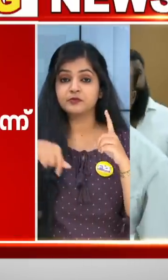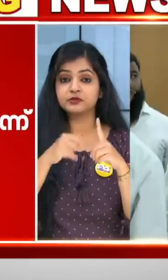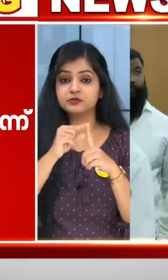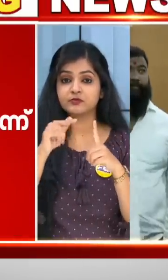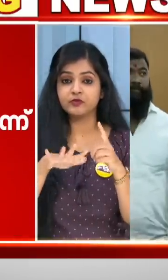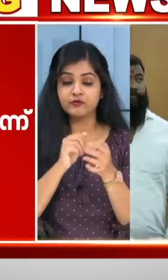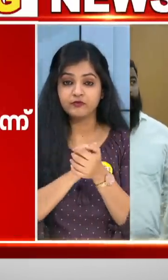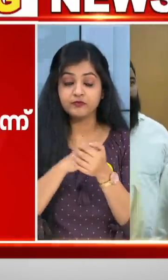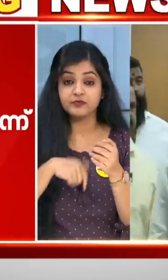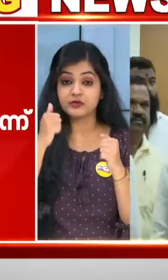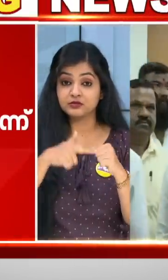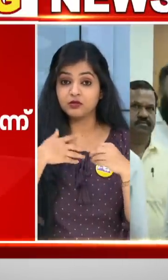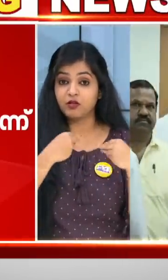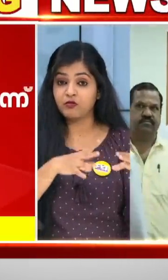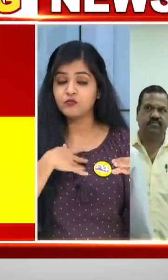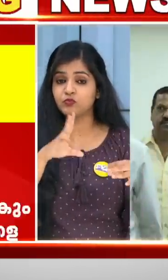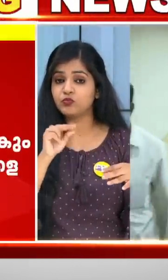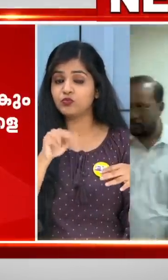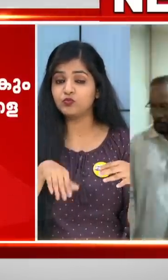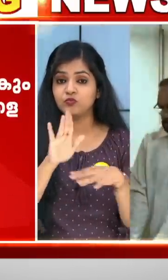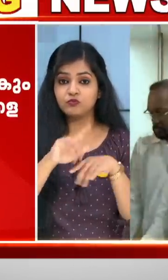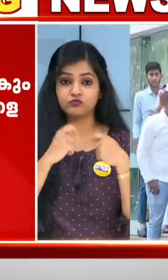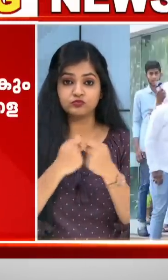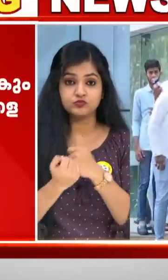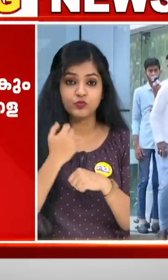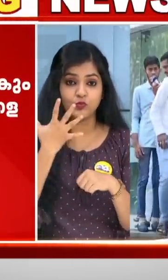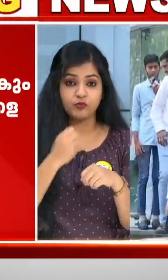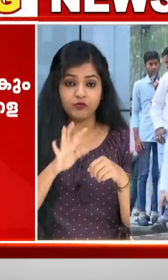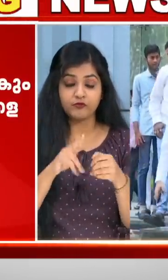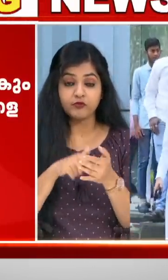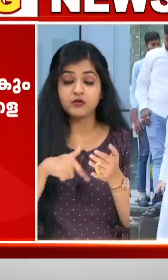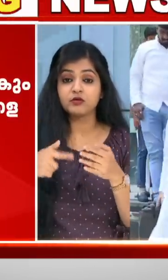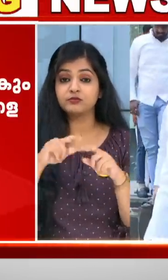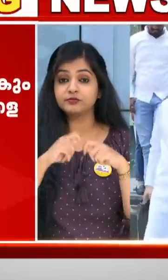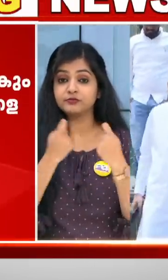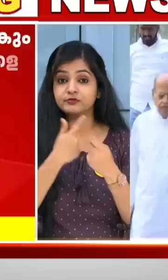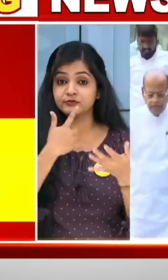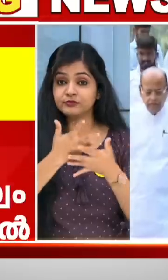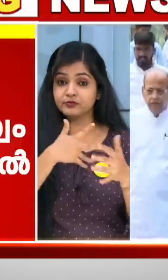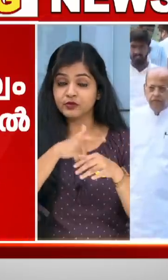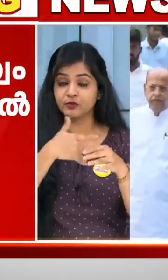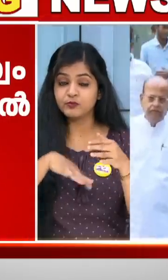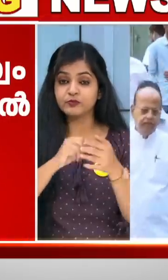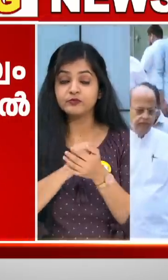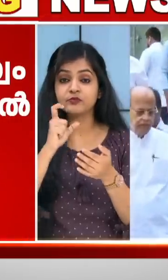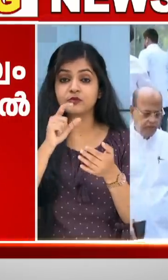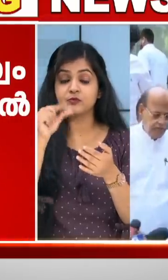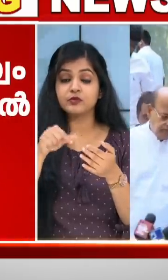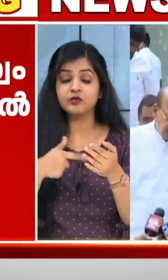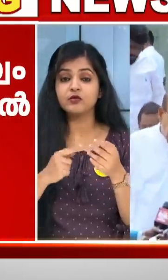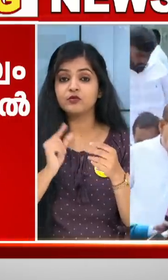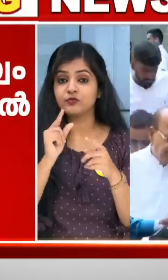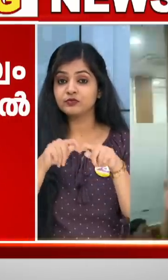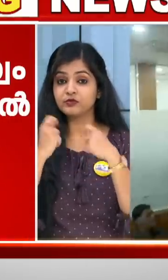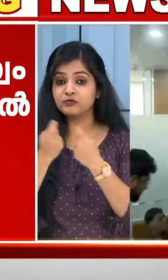നൽകാൻ കഴിയില്ല എന്ന് കോൺഗ്രസ് പറഞ്ഞപ്പോൾ ഇതിനിടെ തന്നെ ഈ സഖ്യ ചർച്ചകളൊക്കെ നടക്കുന്നതിനിടെ തന്നെ ചന്ദ്രഹാർ പാട്ടീലിനെ അവിടെ ഉദ്ധവ് സ്ഥാനാർത്ഥിയായി പ്രഖ്യാപിച്ചു. ഇതൊക്കെ